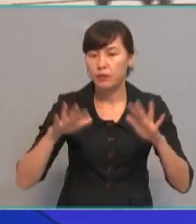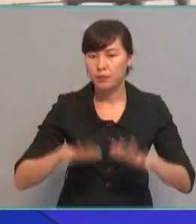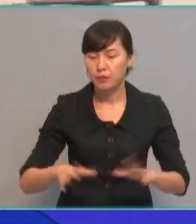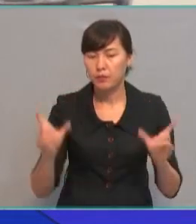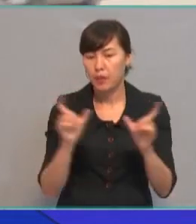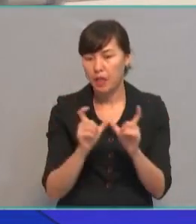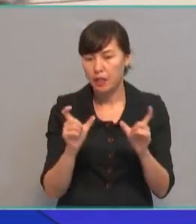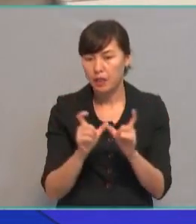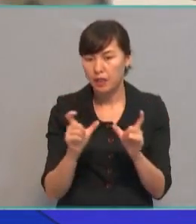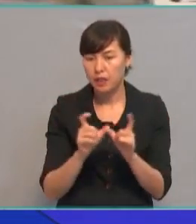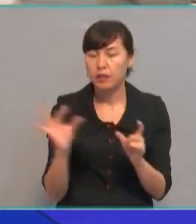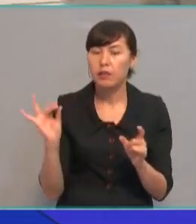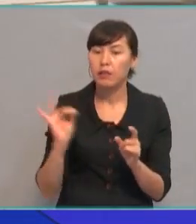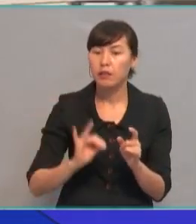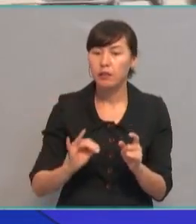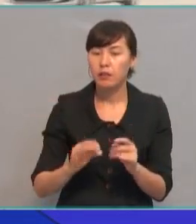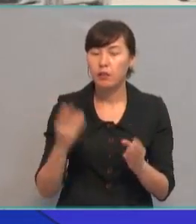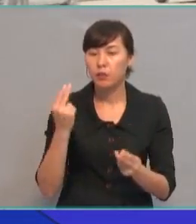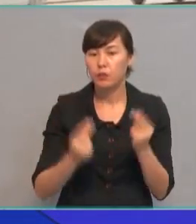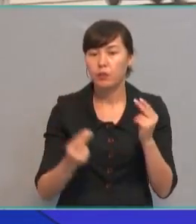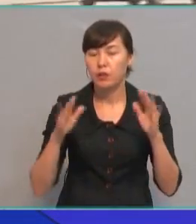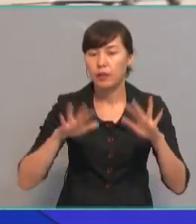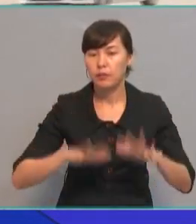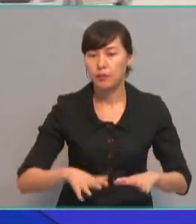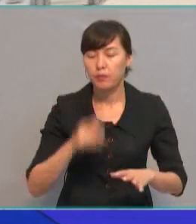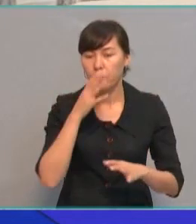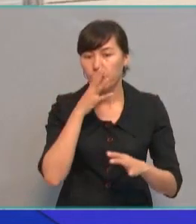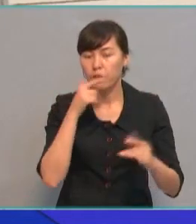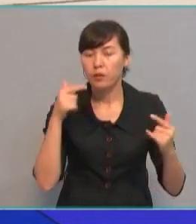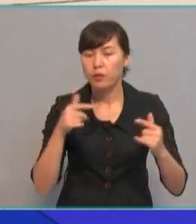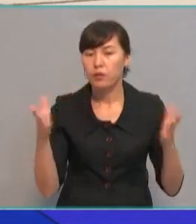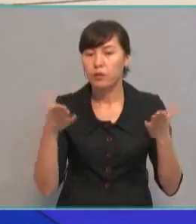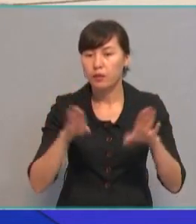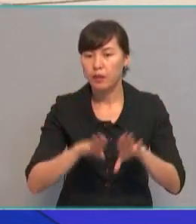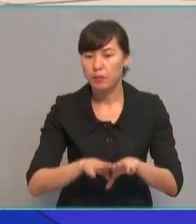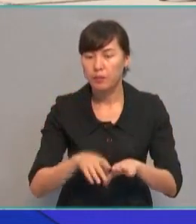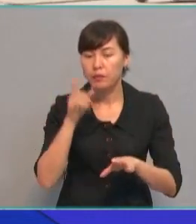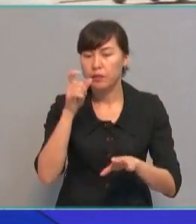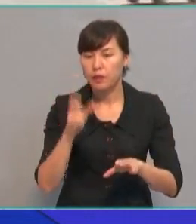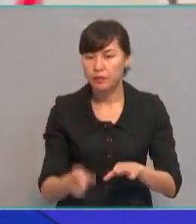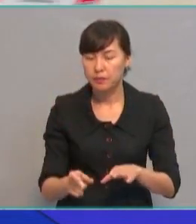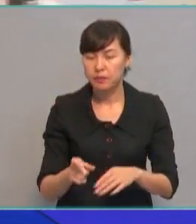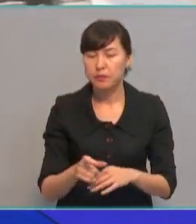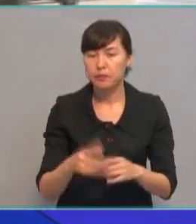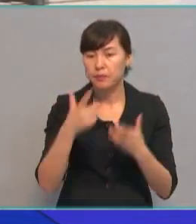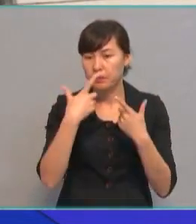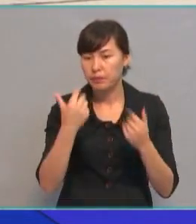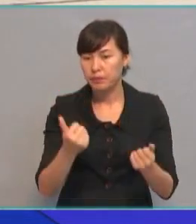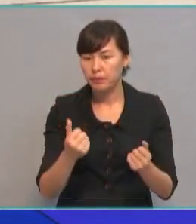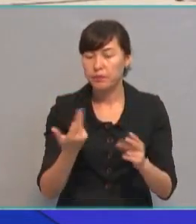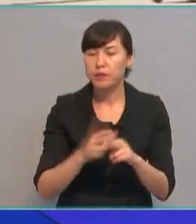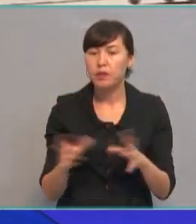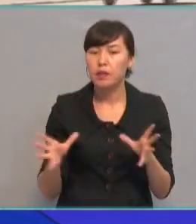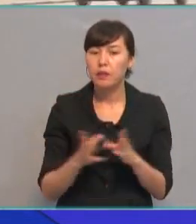орындары, дүкендер, сонымен қатар ойын сауық орындарын уақытылы жабу, азаматтарды ескерту,